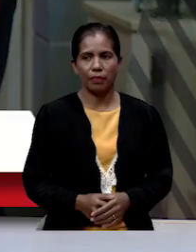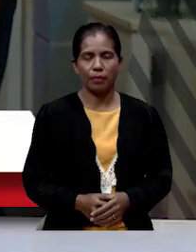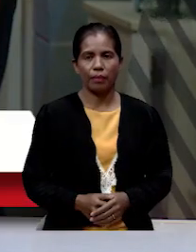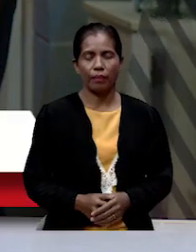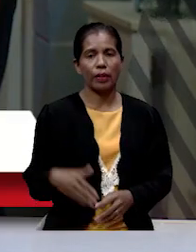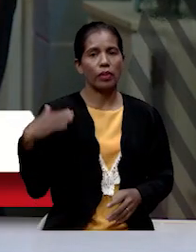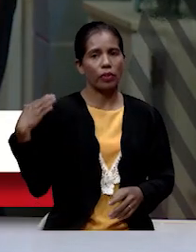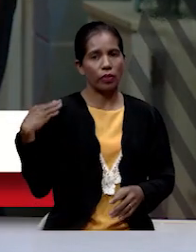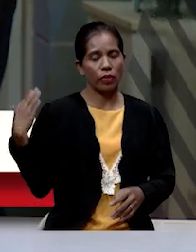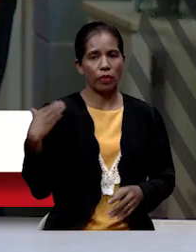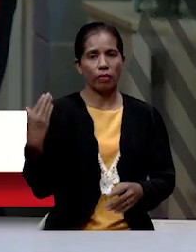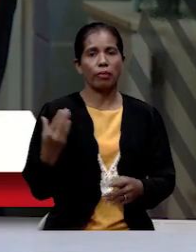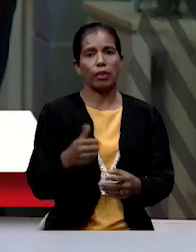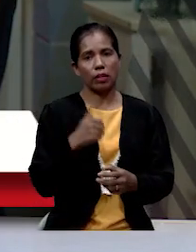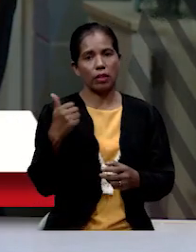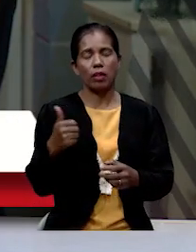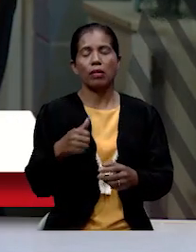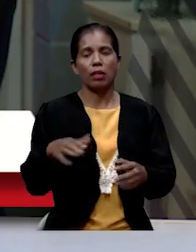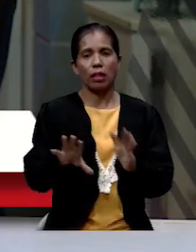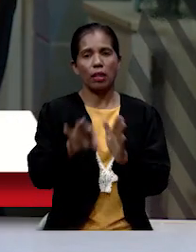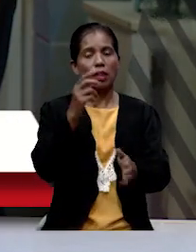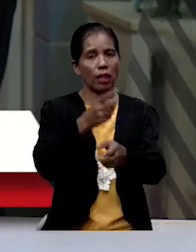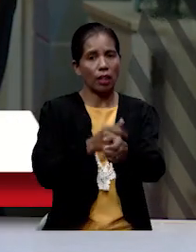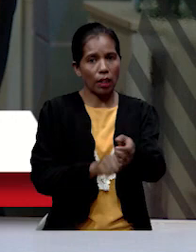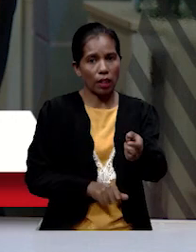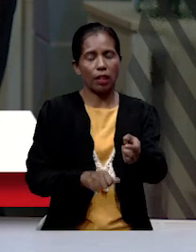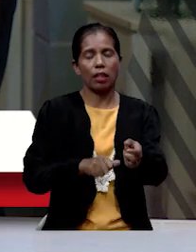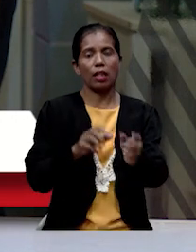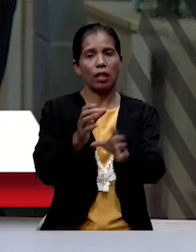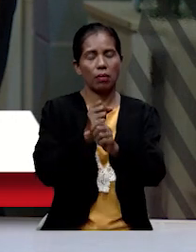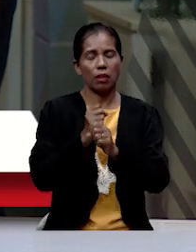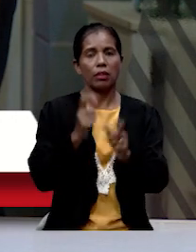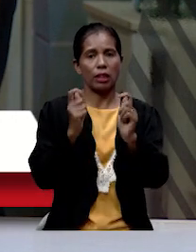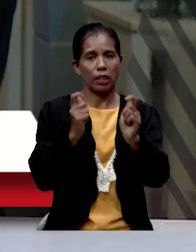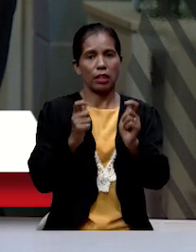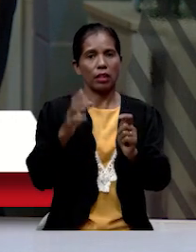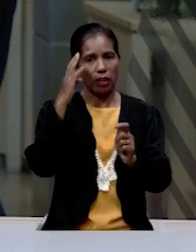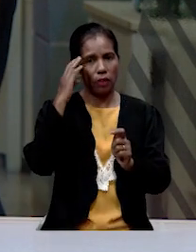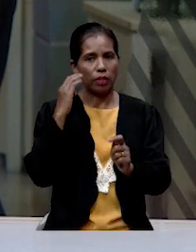Joven balung hetang kanek bayir hadau malu atau tuir teste liang Korea.